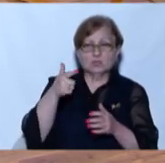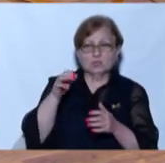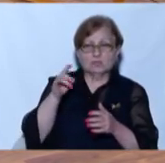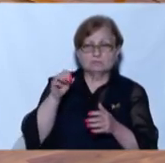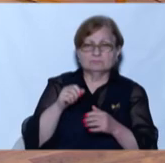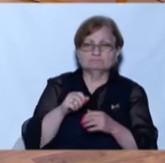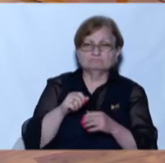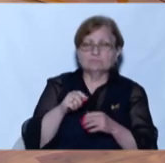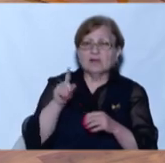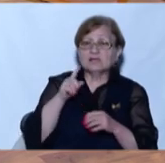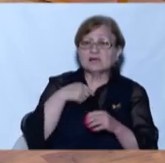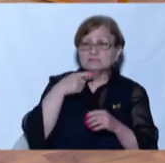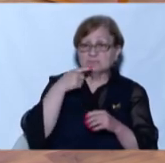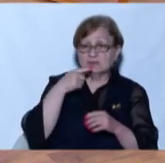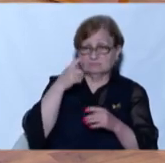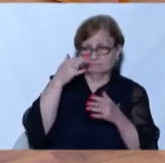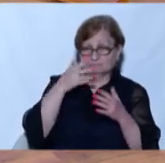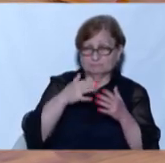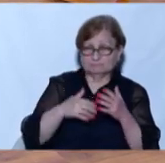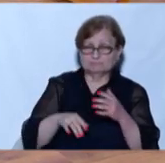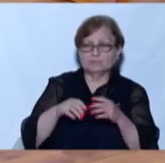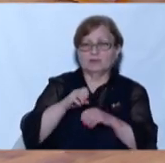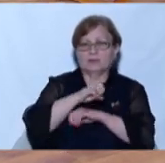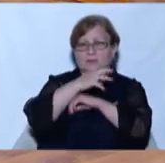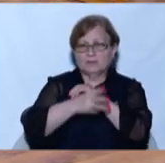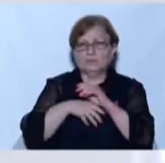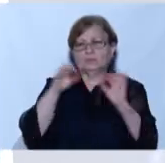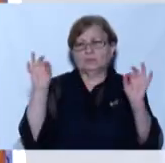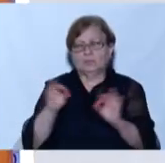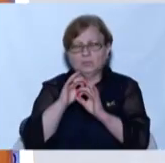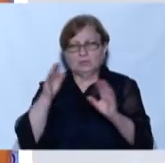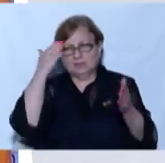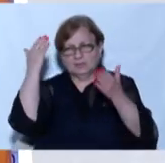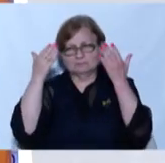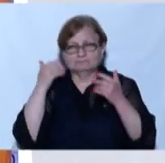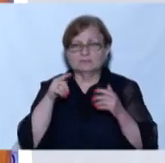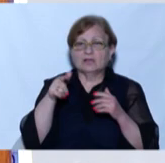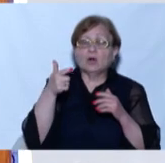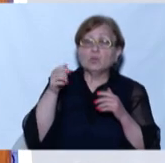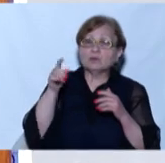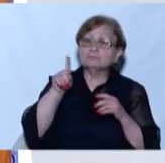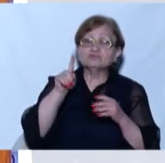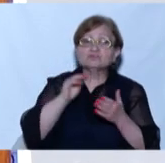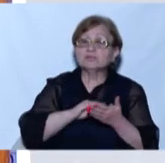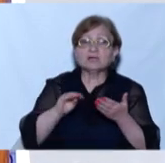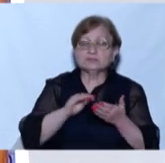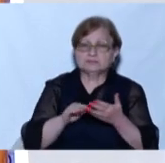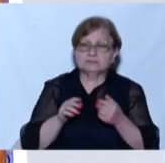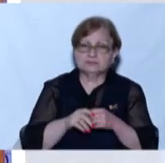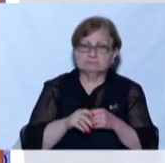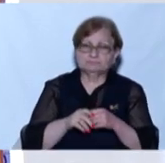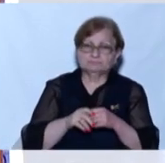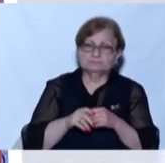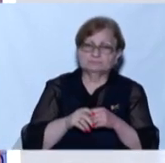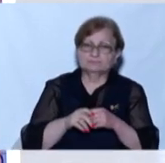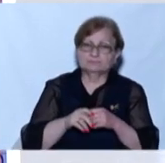რა ჩამოგითვალეთ რა თქვით იქ კი ბატონო მაკმანები მუსიკა უკრავს ულურში და ამ დროს გურამიშვილი აი ესეთ ფრაზას